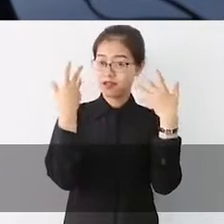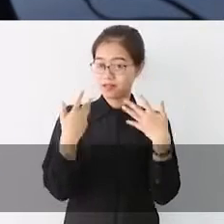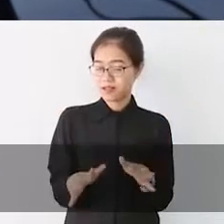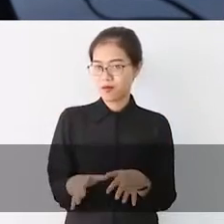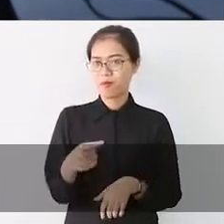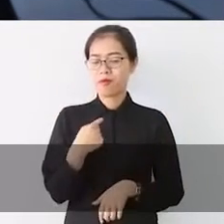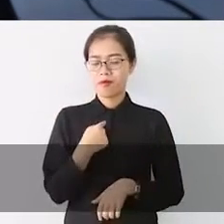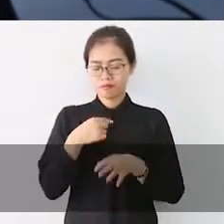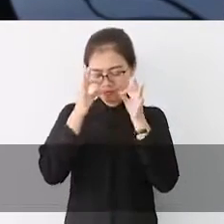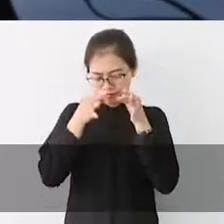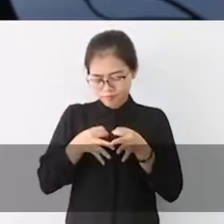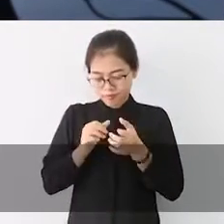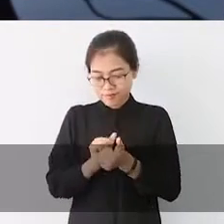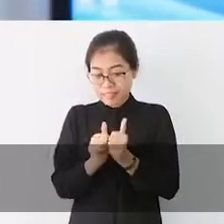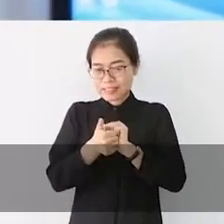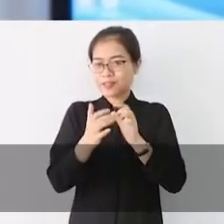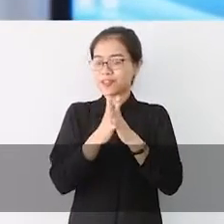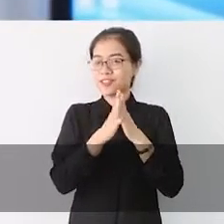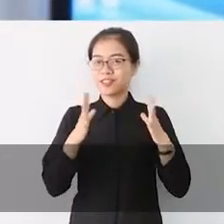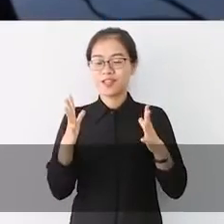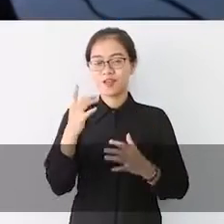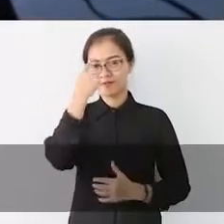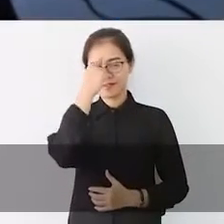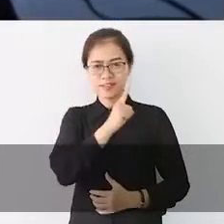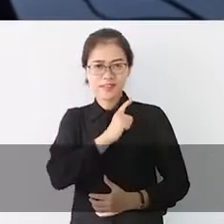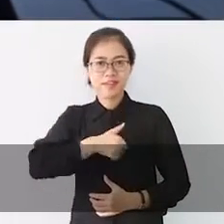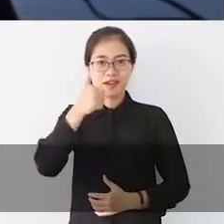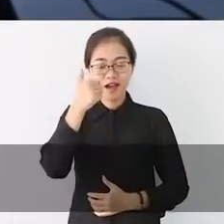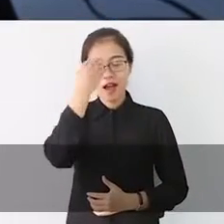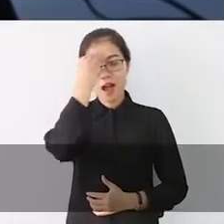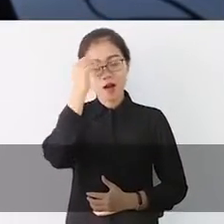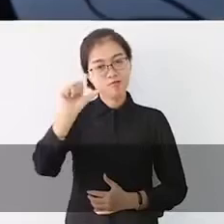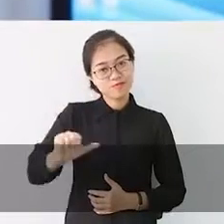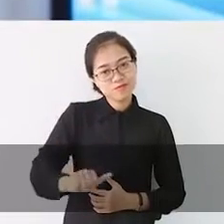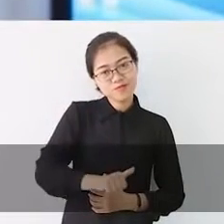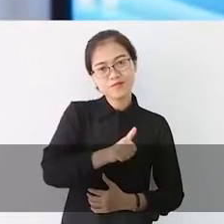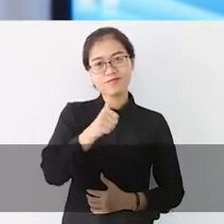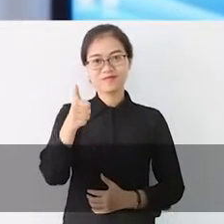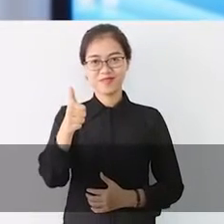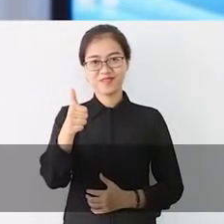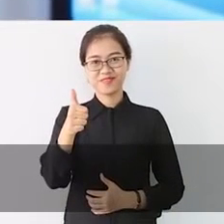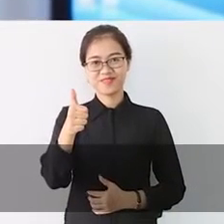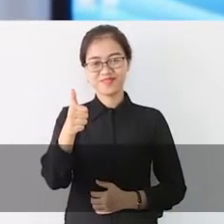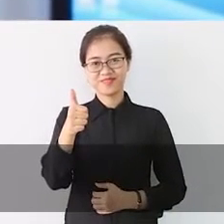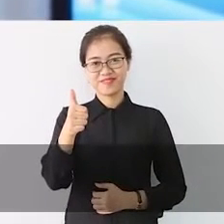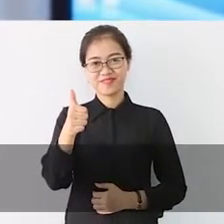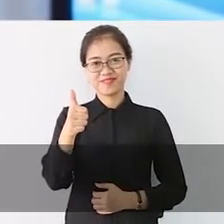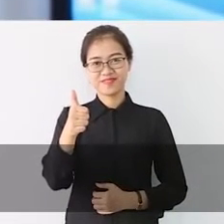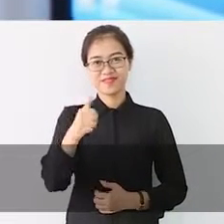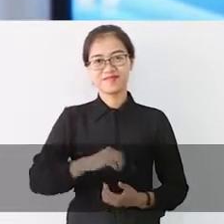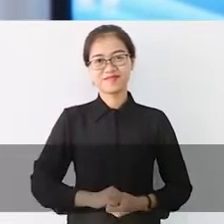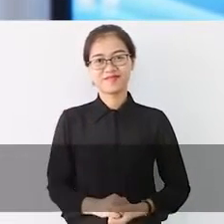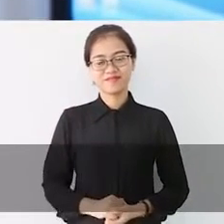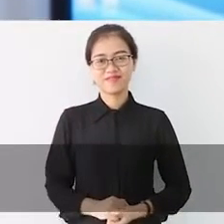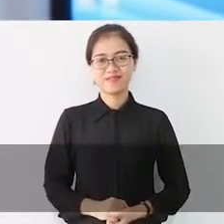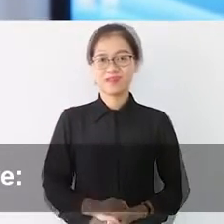thì em thấy em có nhiều thay đổi, em tự tin hơn. Cái kết quả học tập của em thì cũng tiến bộ hơn so với lúc